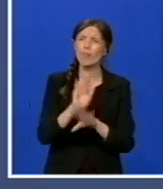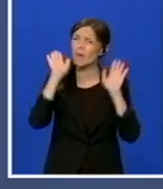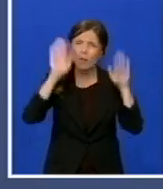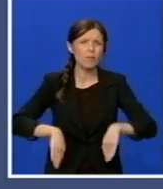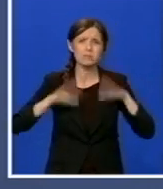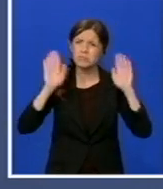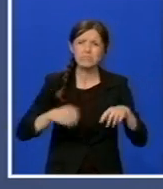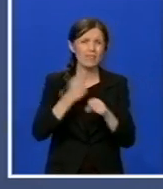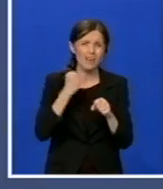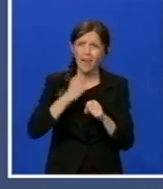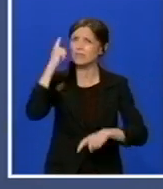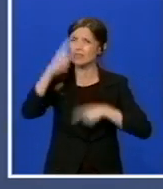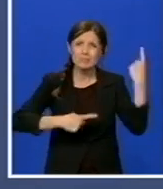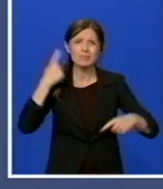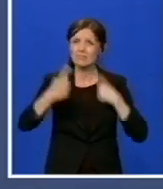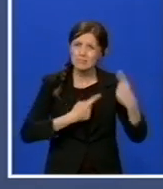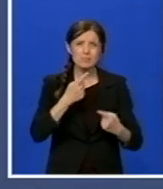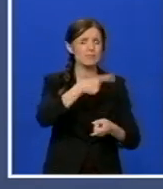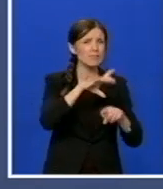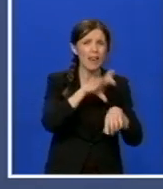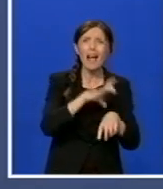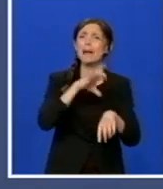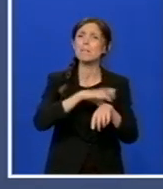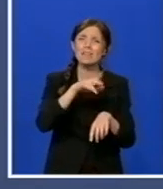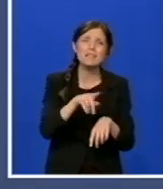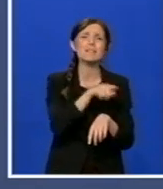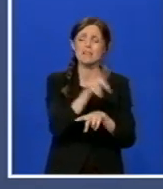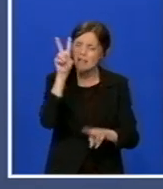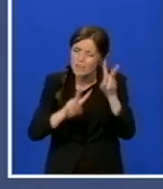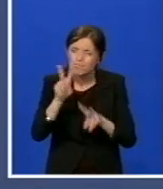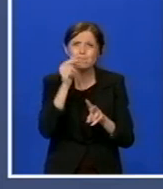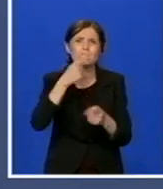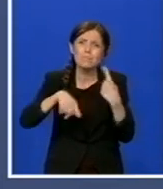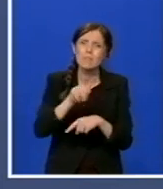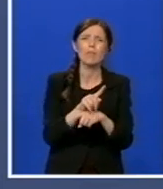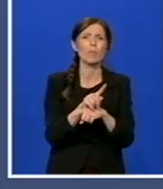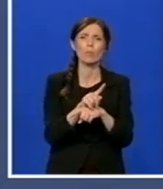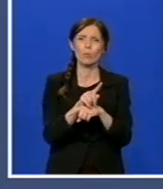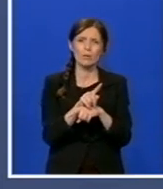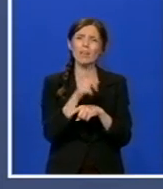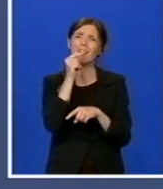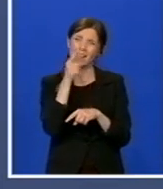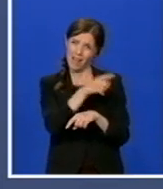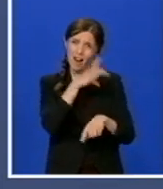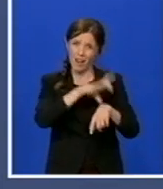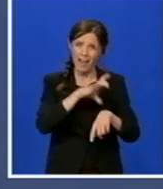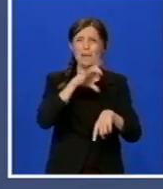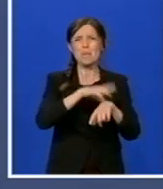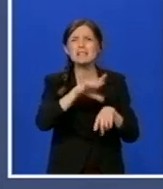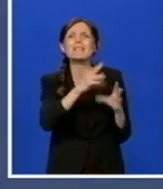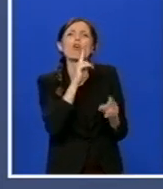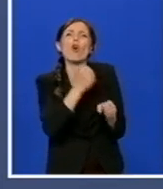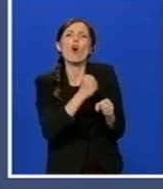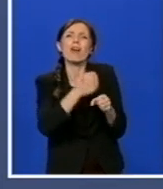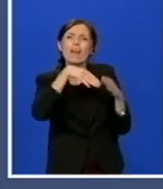problem, ostaje se, brine se o pacijentu i da su ljudi dali puno više od onoga što